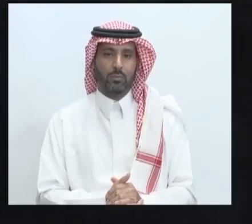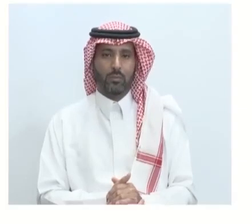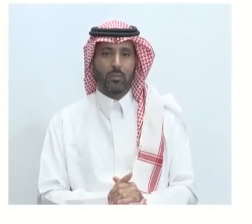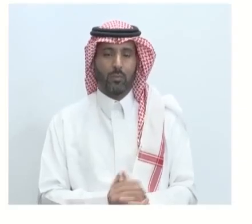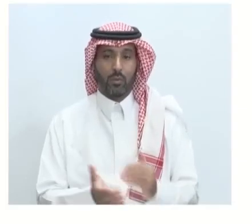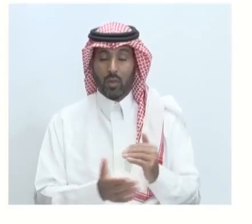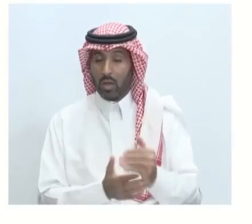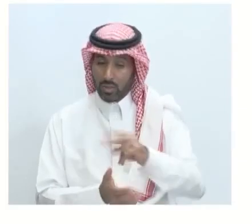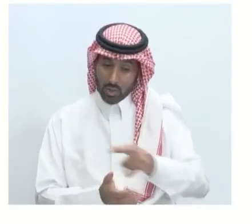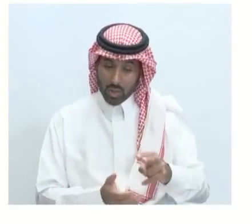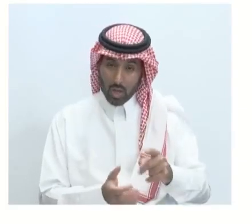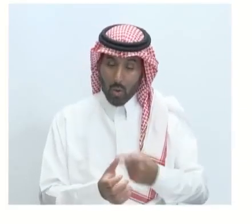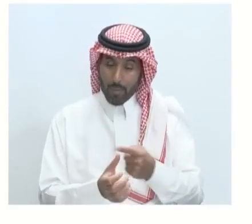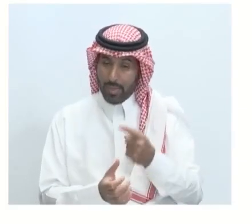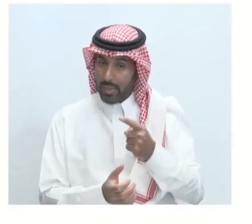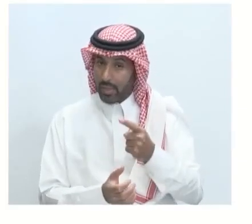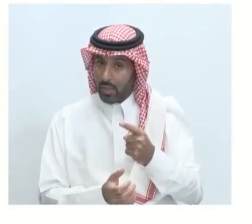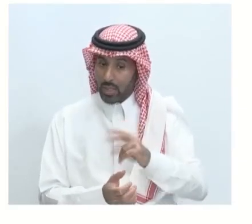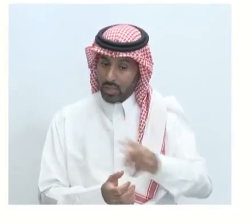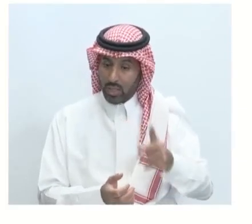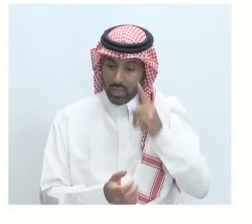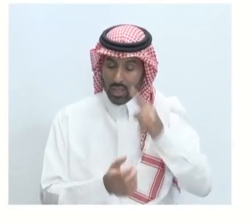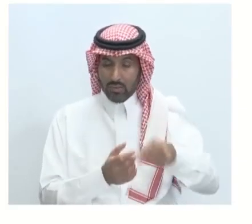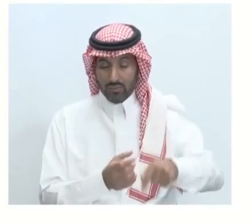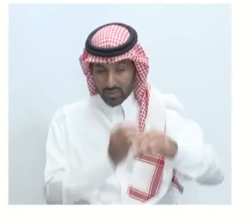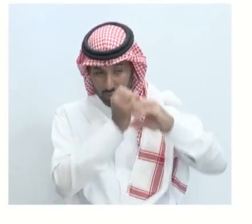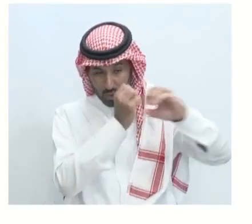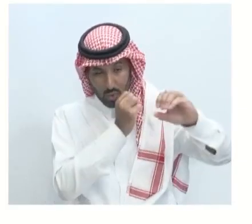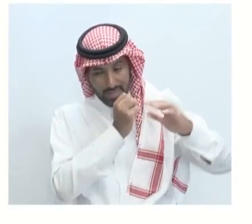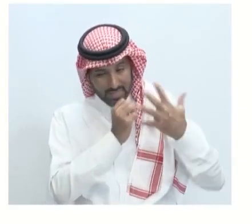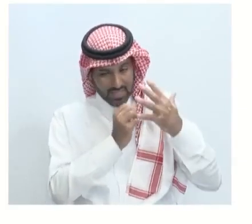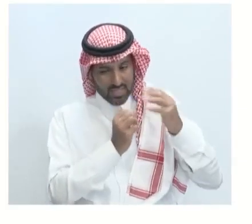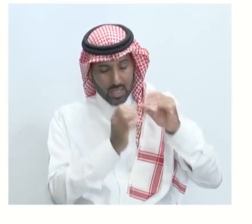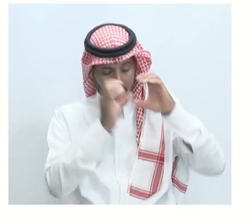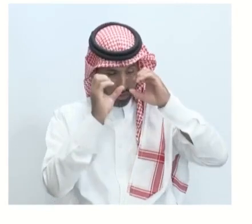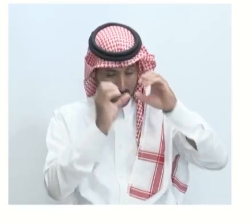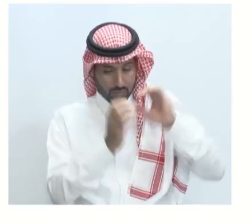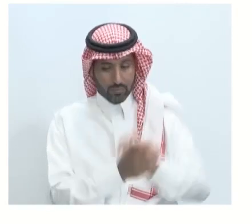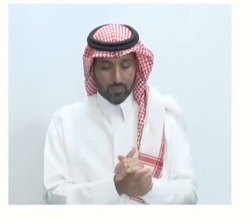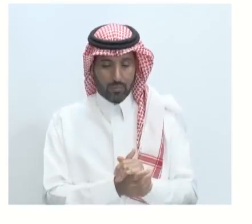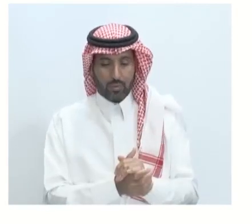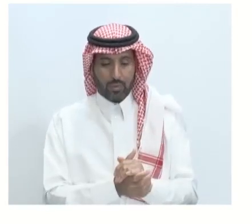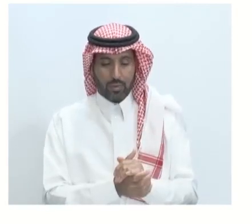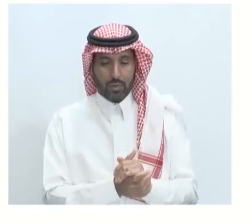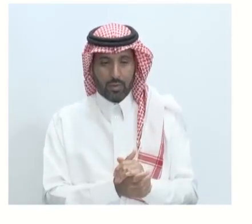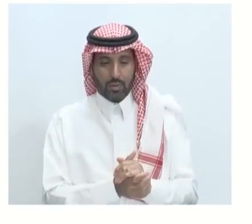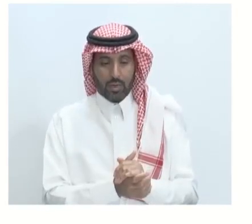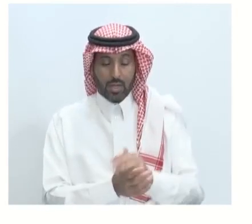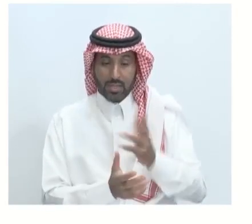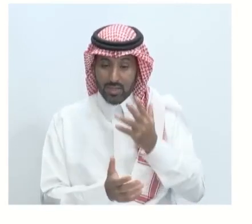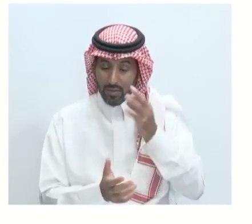احد التغيرات التي حدثت في التلسكوبات الجديده هي عمليه استخدام